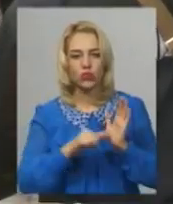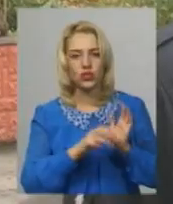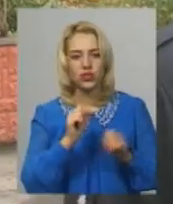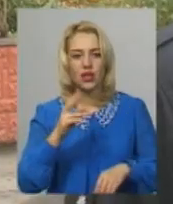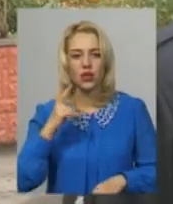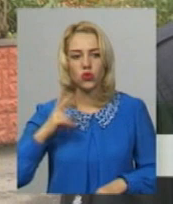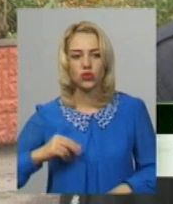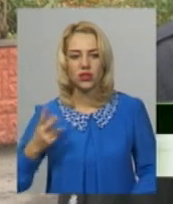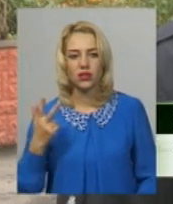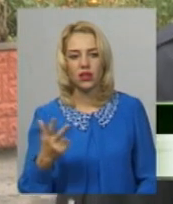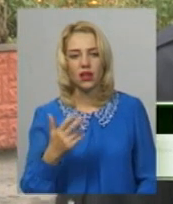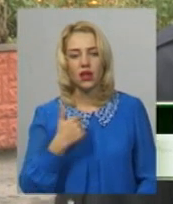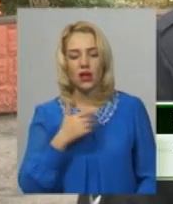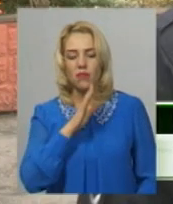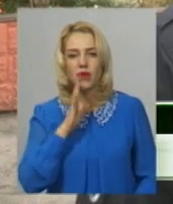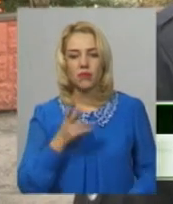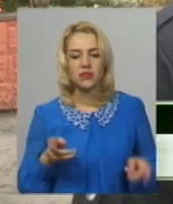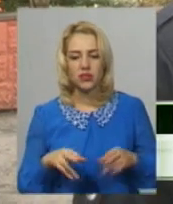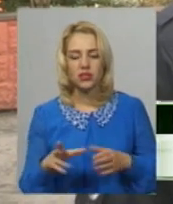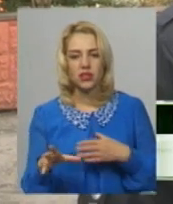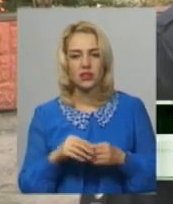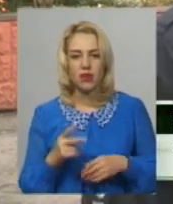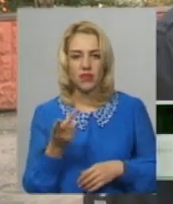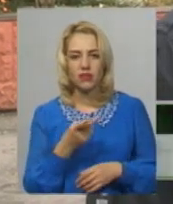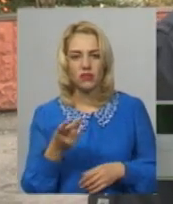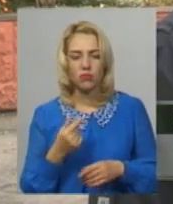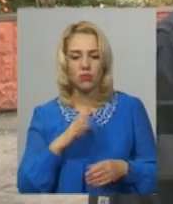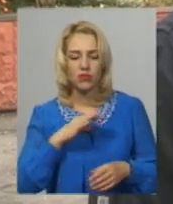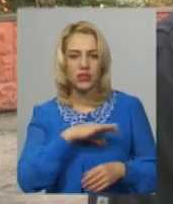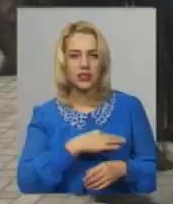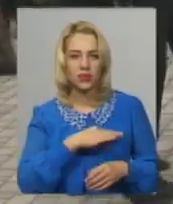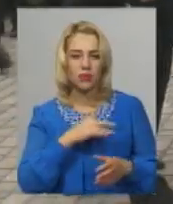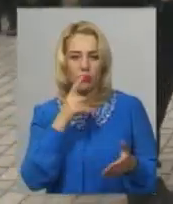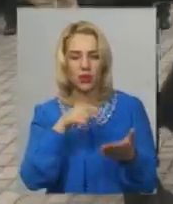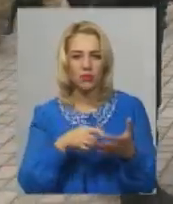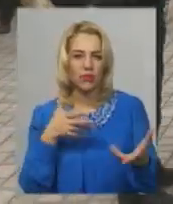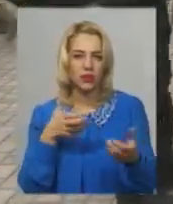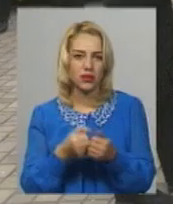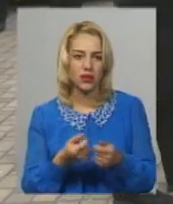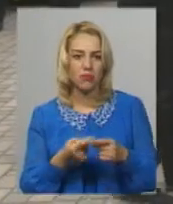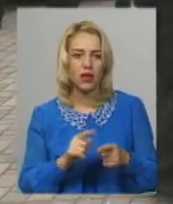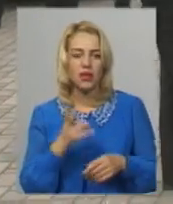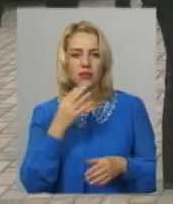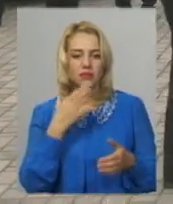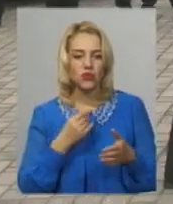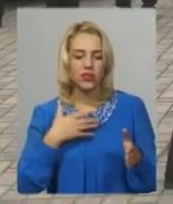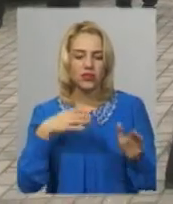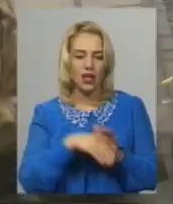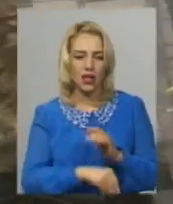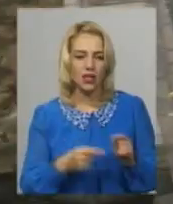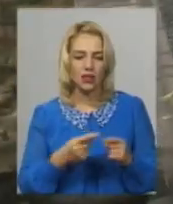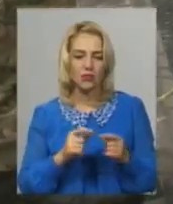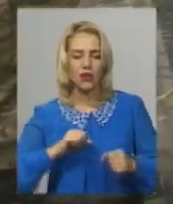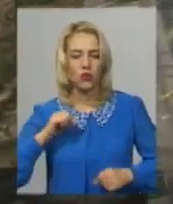3. Мати залишилась з нами двома. Був в слідчо-оперативній групі і потрапив в ДТП. Ні своїх загиблих колег, ні їхніх родичів, каже